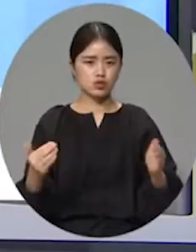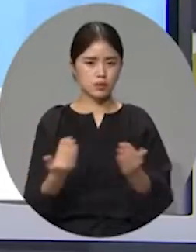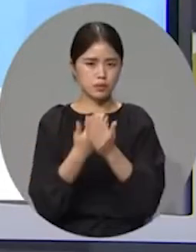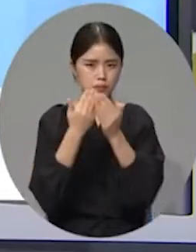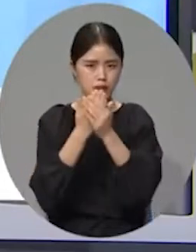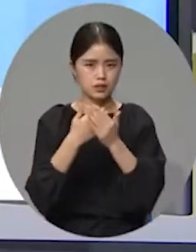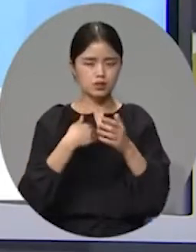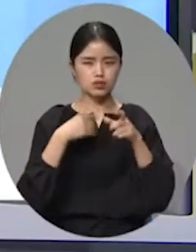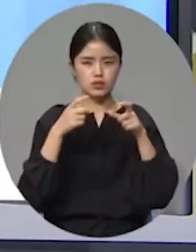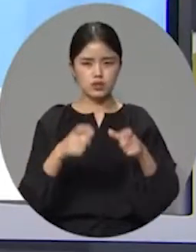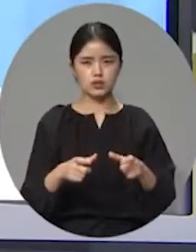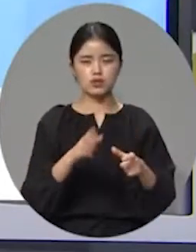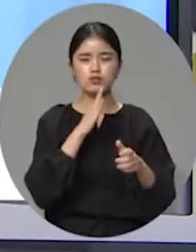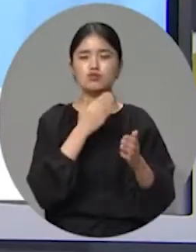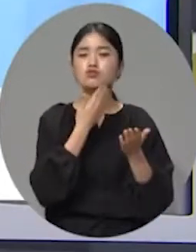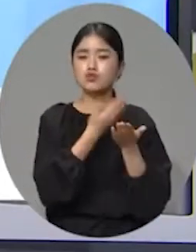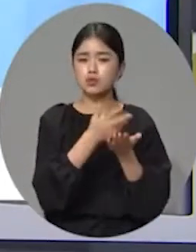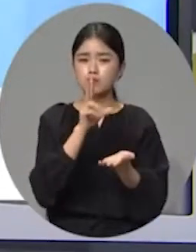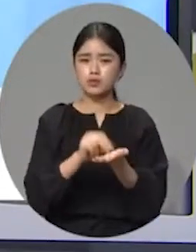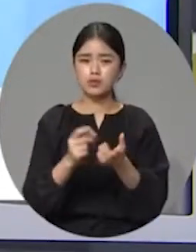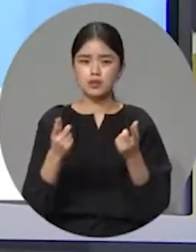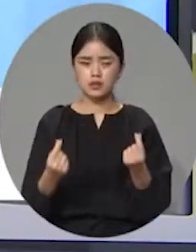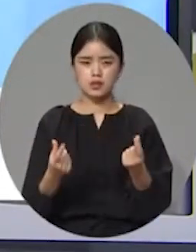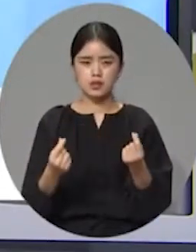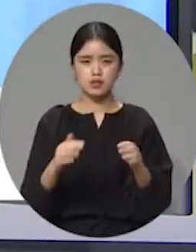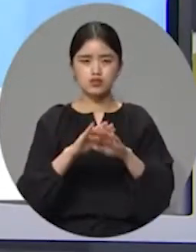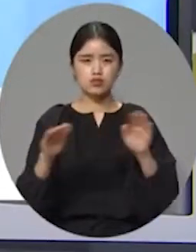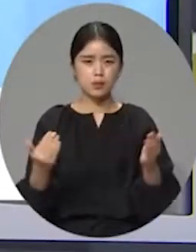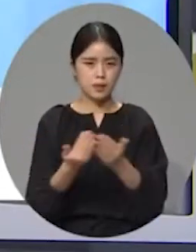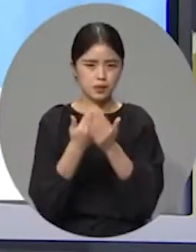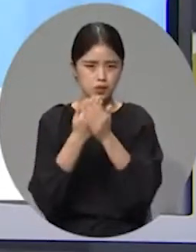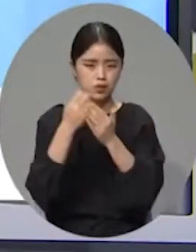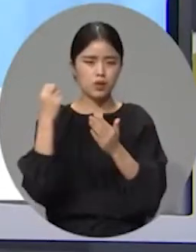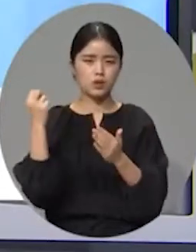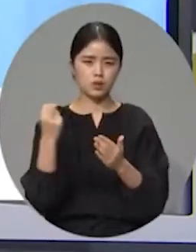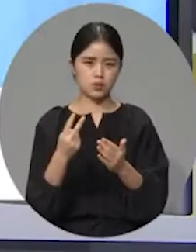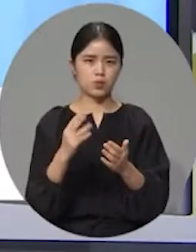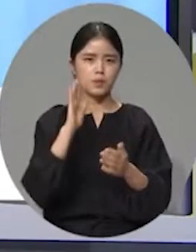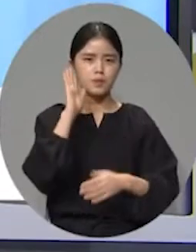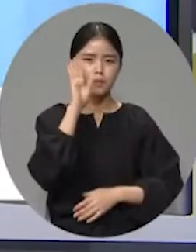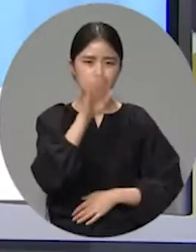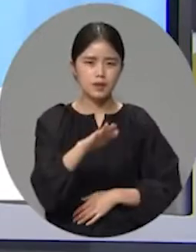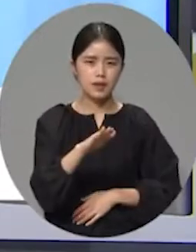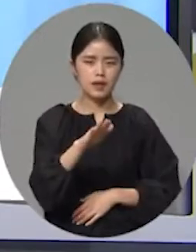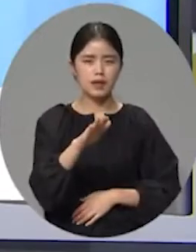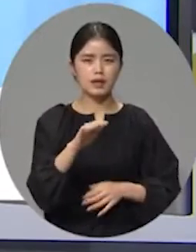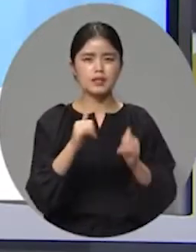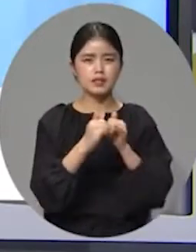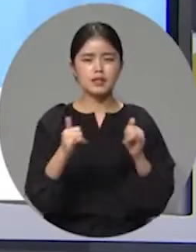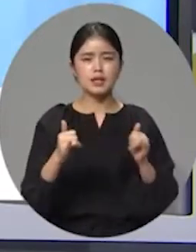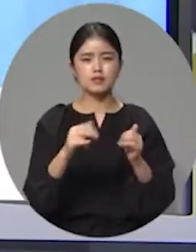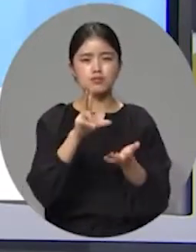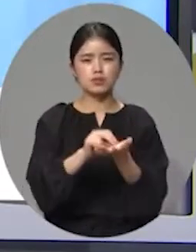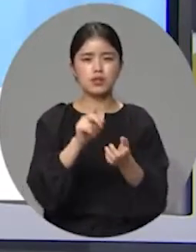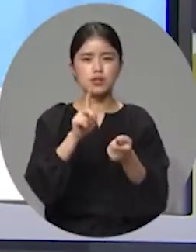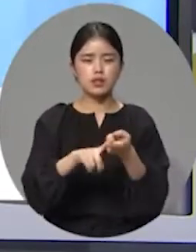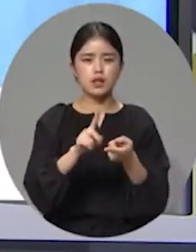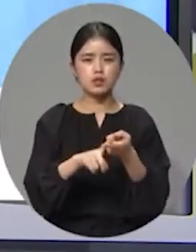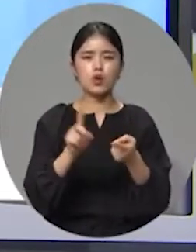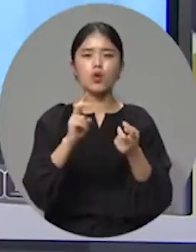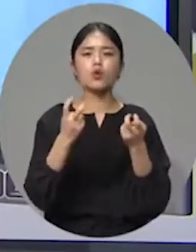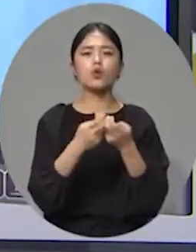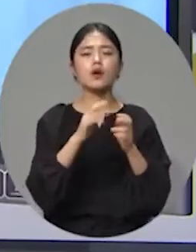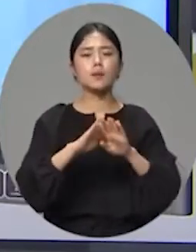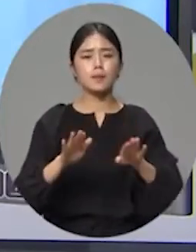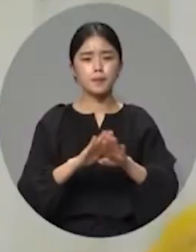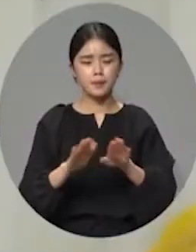우리 지역에서는 굉장히 중요한 문제입니다. 이 국가 균형 발전과 그리고 미래 세대 문제에 대해서는 우리 심 후보님은 어떤 해법을